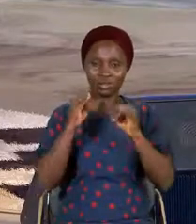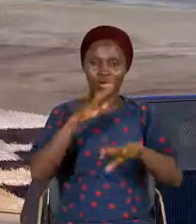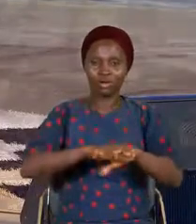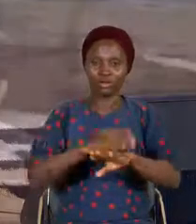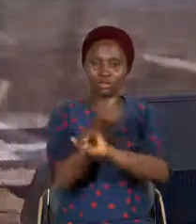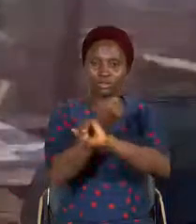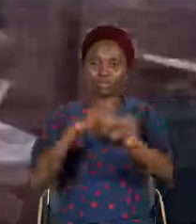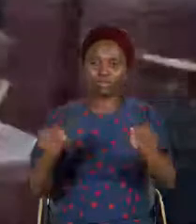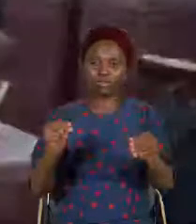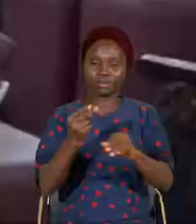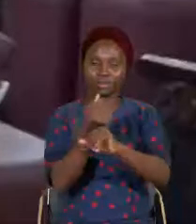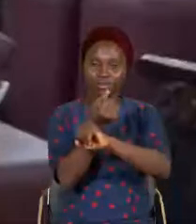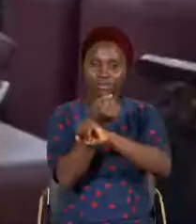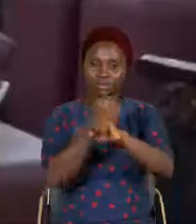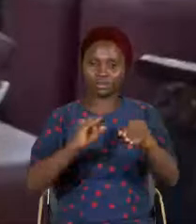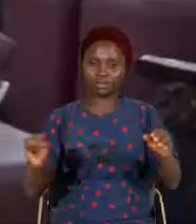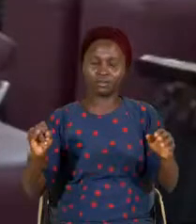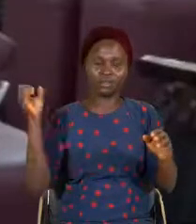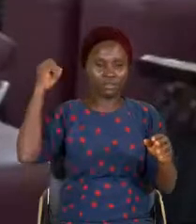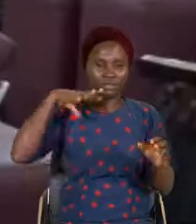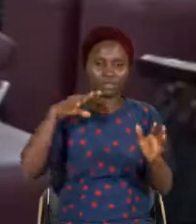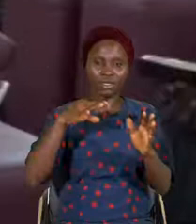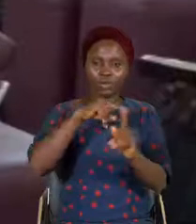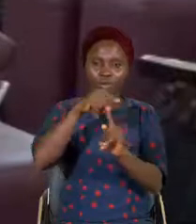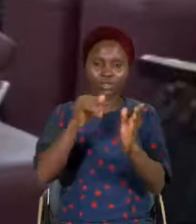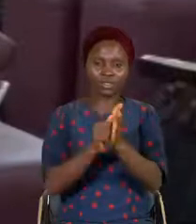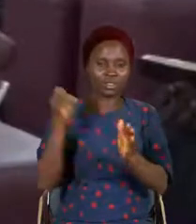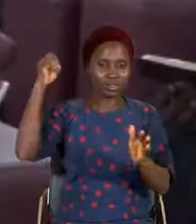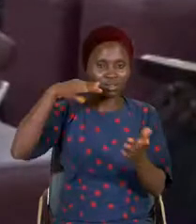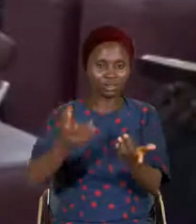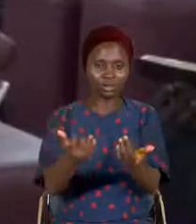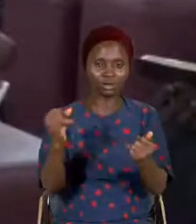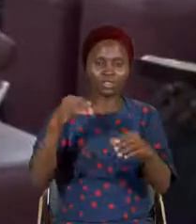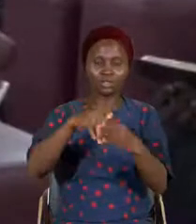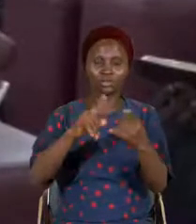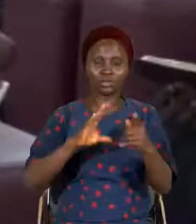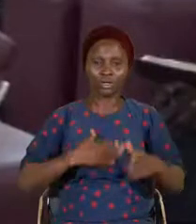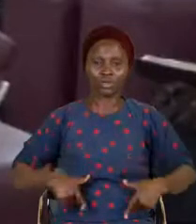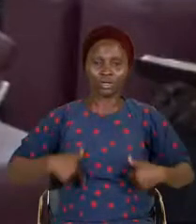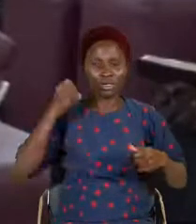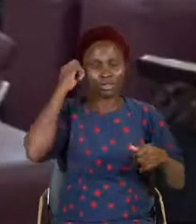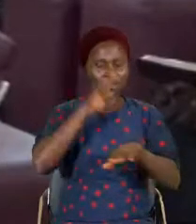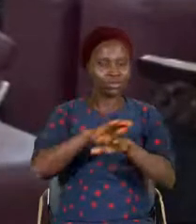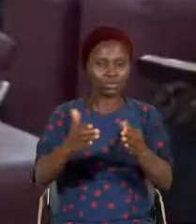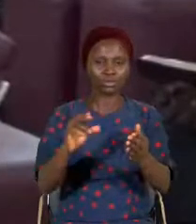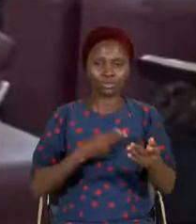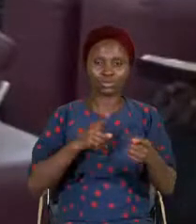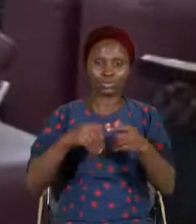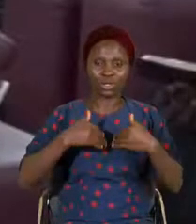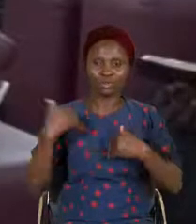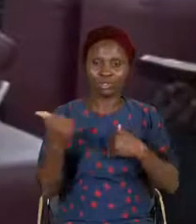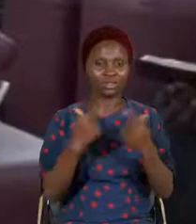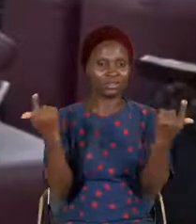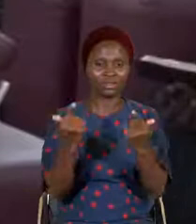grâce salvatrice. Cela veut dire que lorsque cette grâce vient à